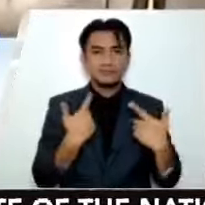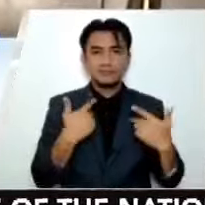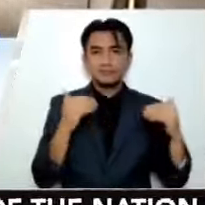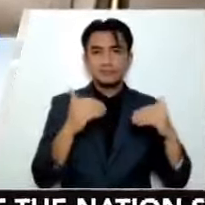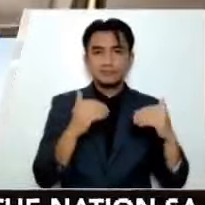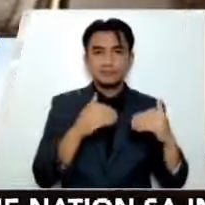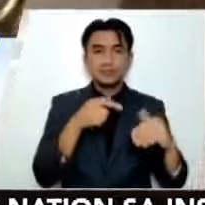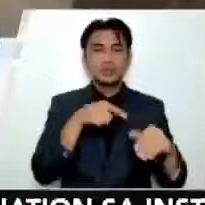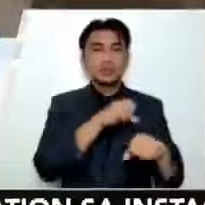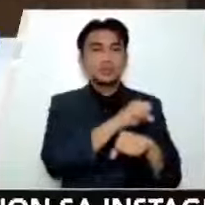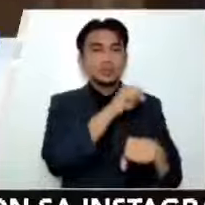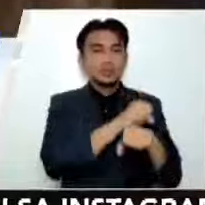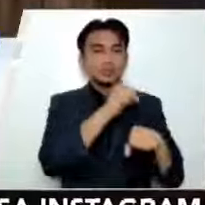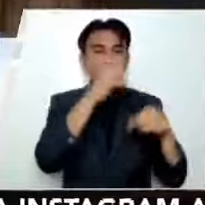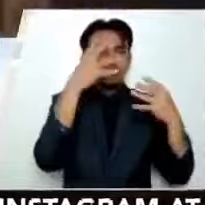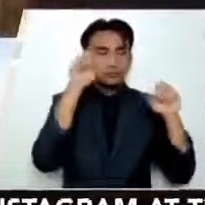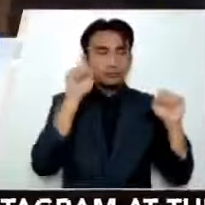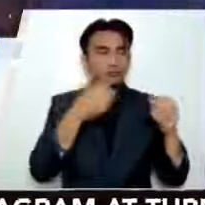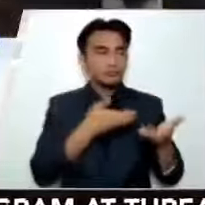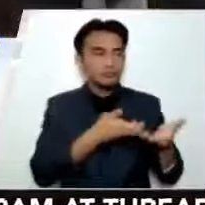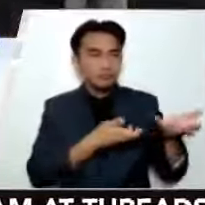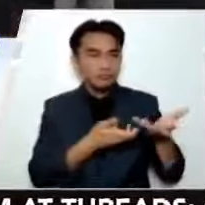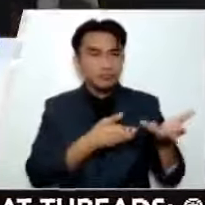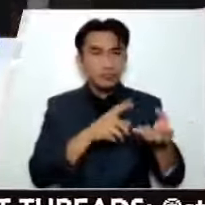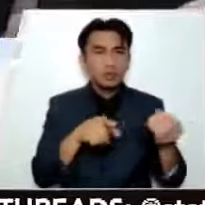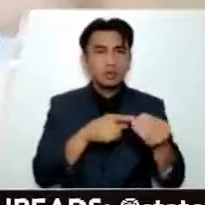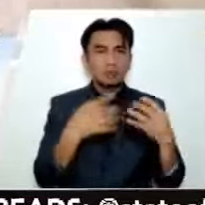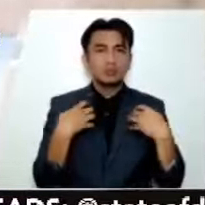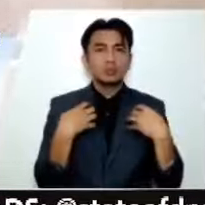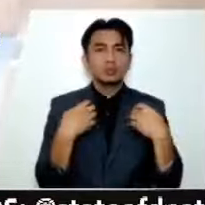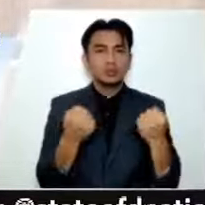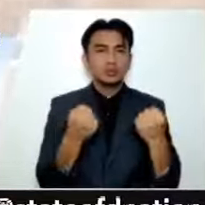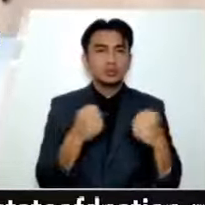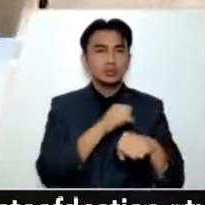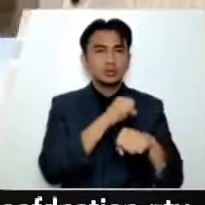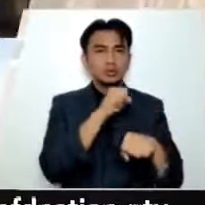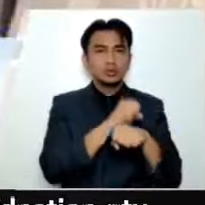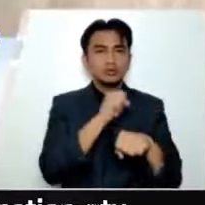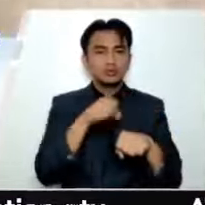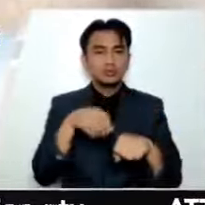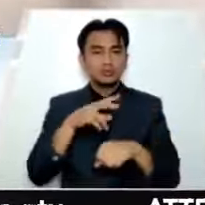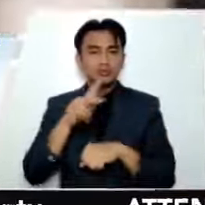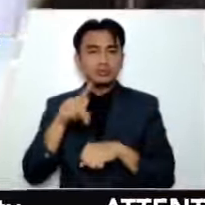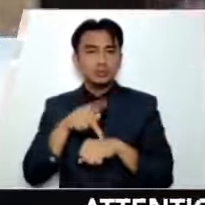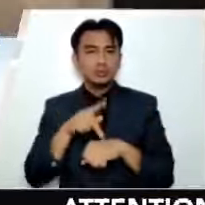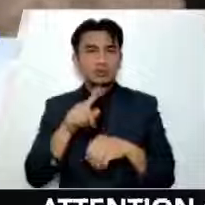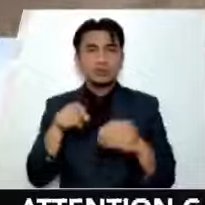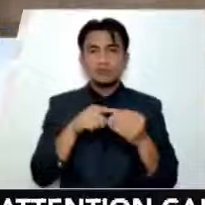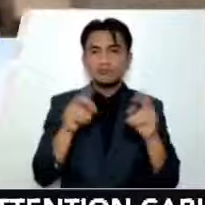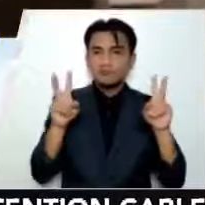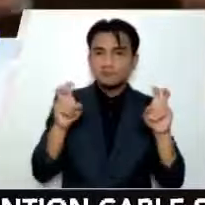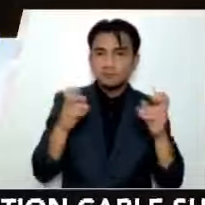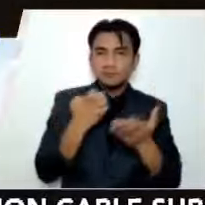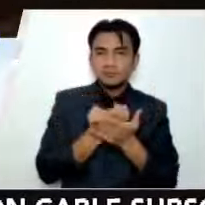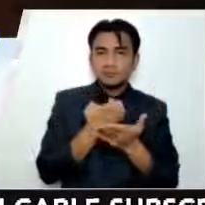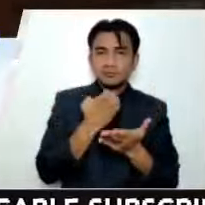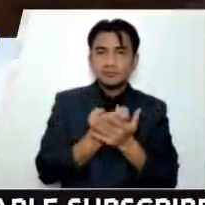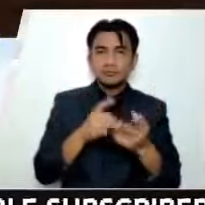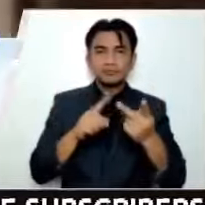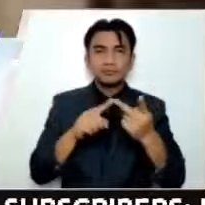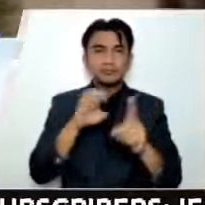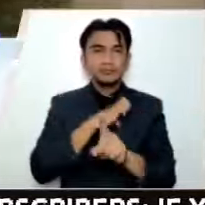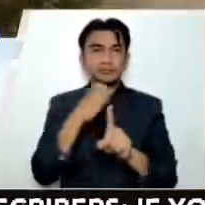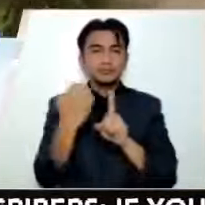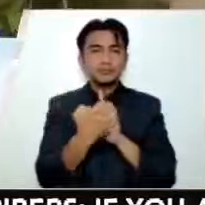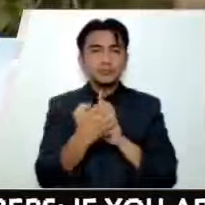ang pagpapaigting ng ugnayan ng Pilipinas at Singapore sa larangan ng ekonomiya at kalikasan. Gayun din ang pangangalaga